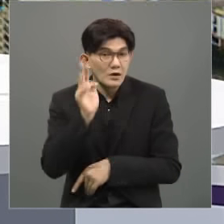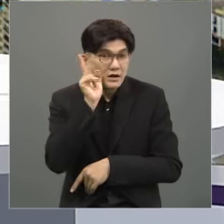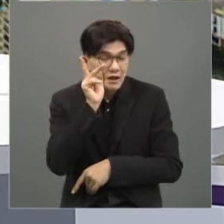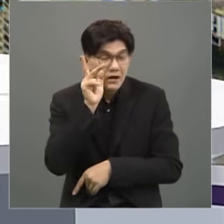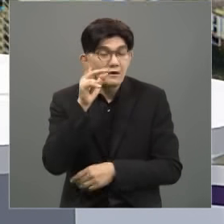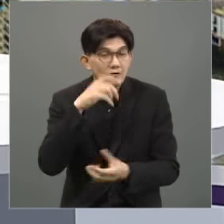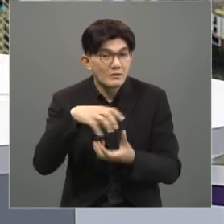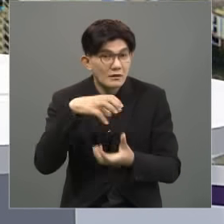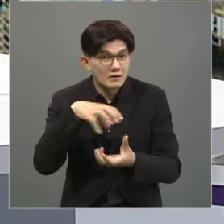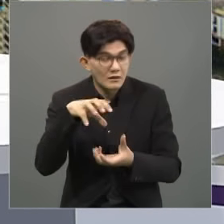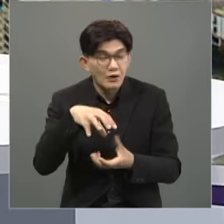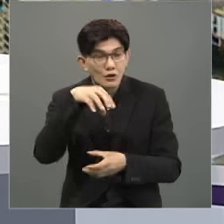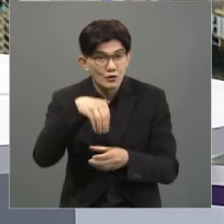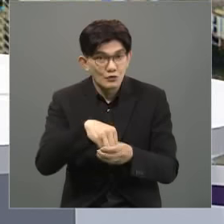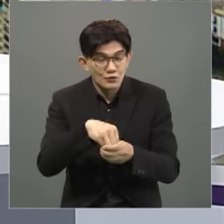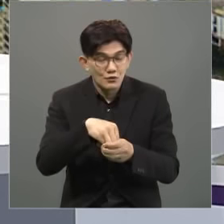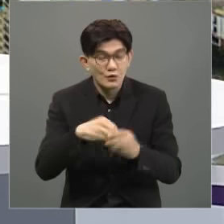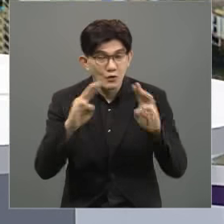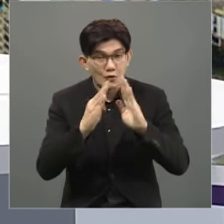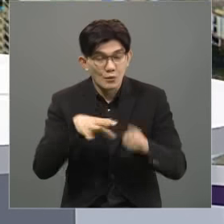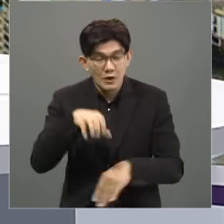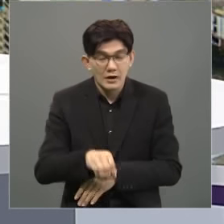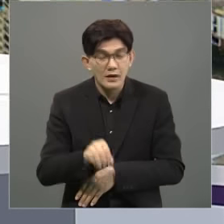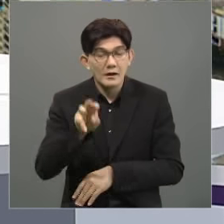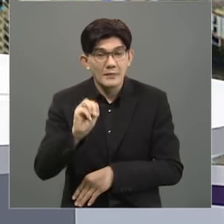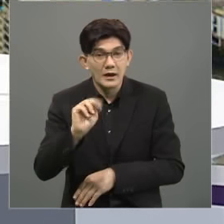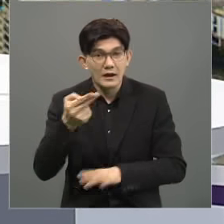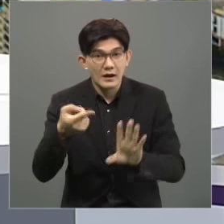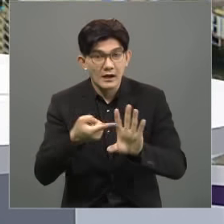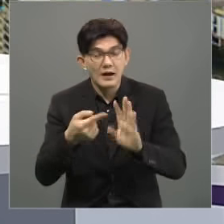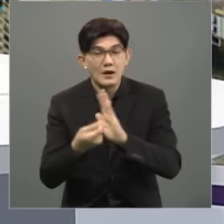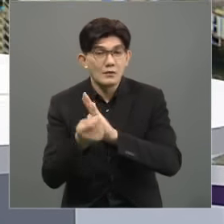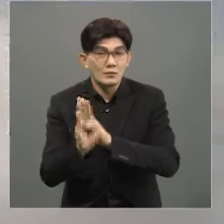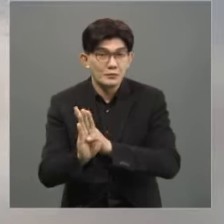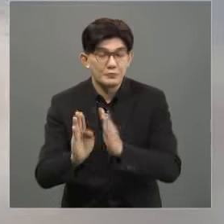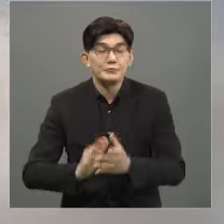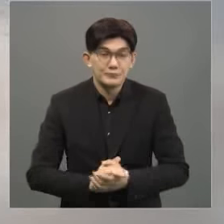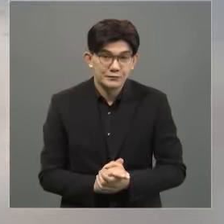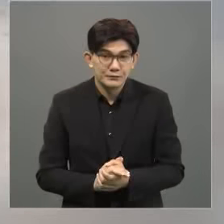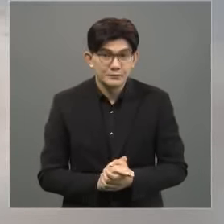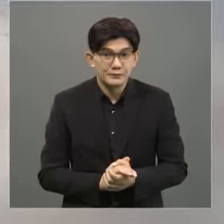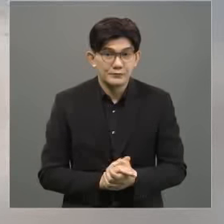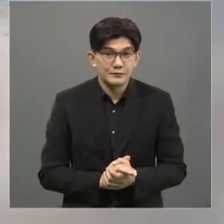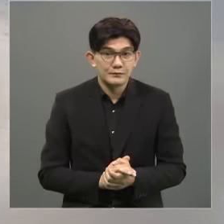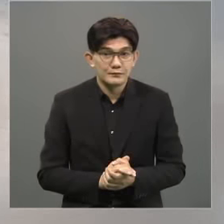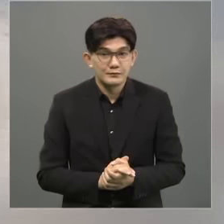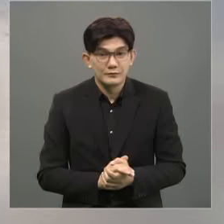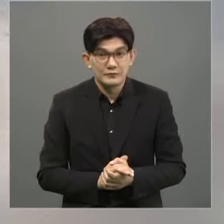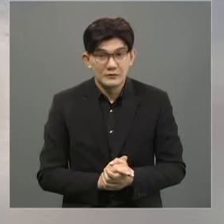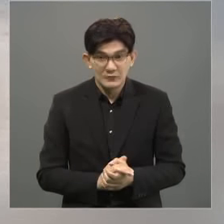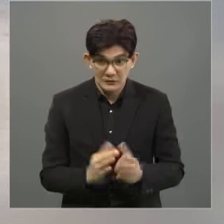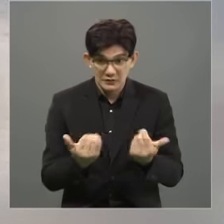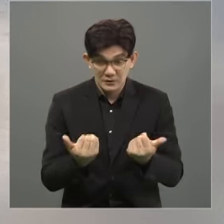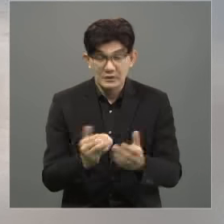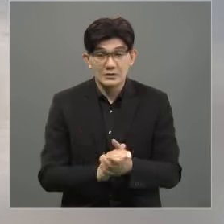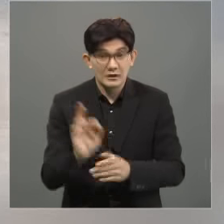ทวายผู้สื่อข่าวที่รายงานสดมาจากวัดมหาวนารามจังหวัดอุบลราชธานีค่ะ ตอนนี้ในช่วงกล